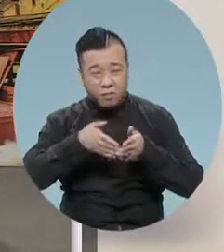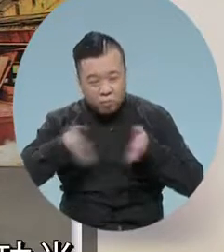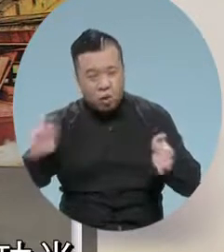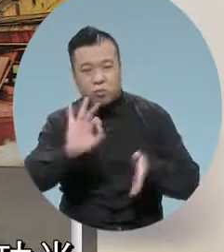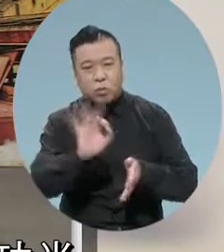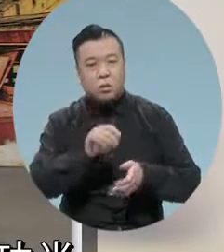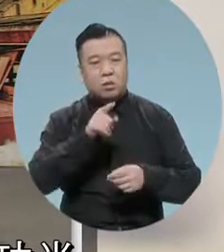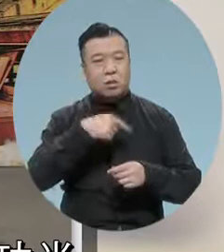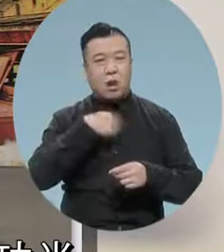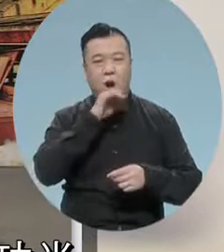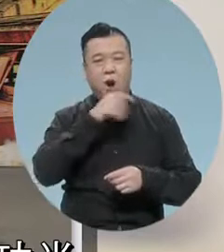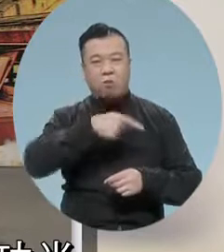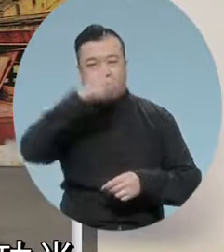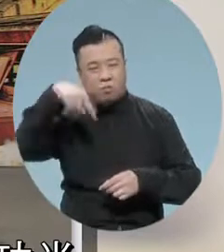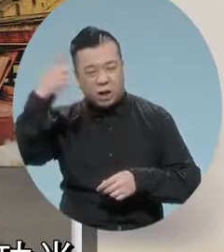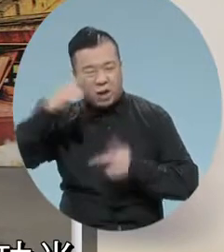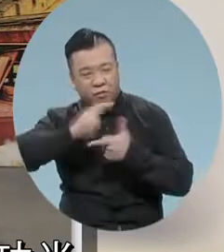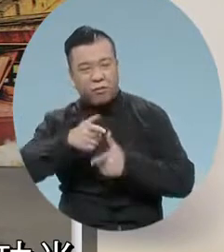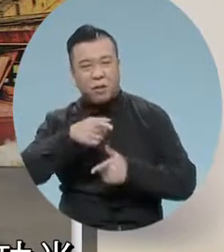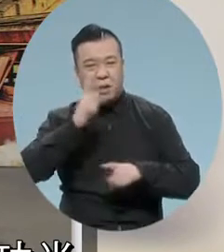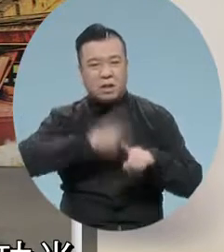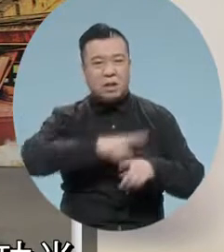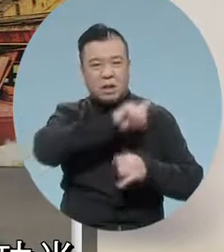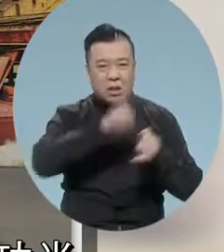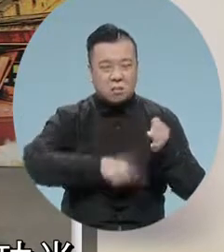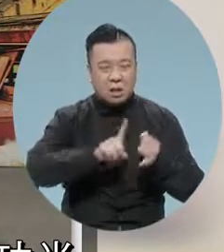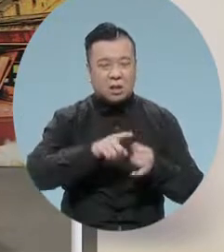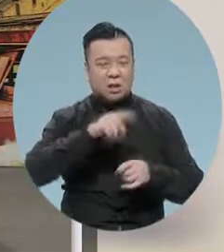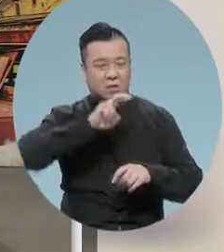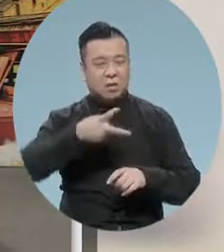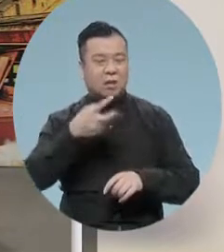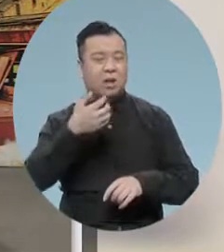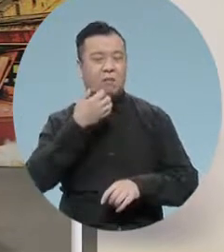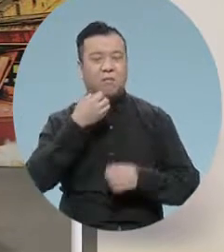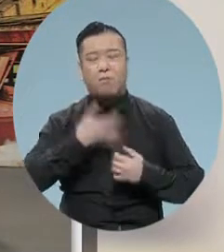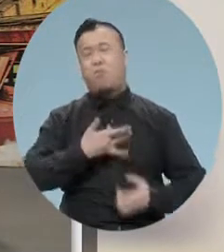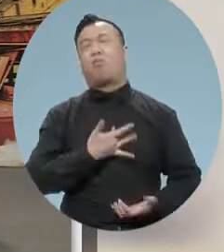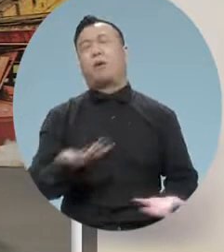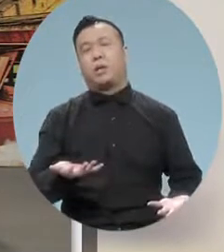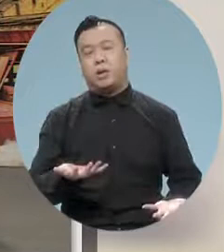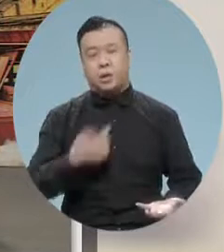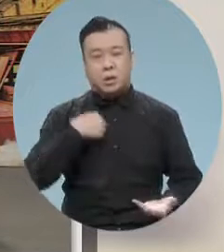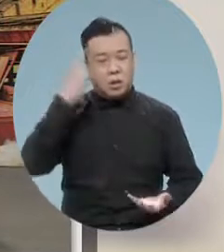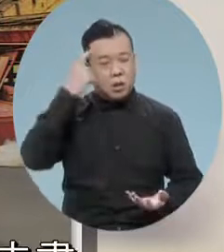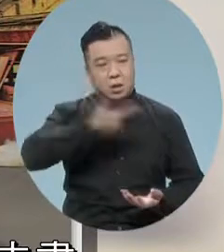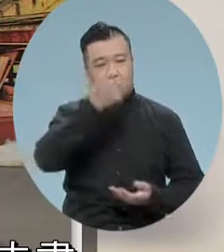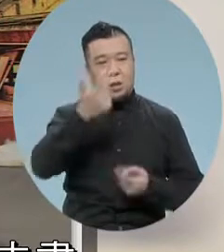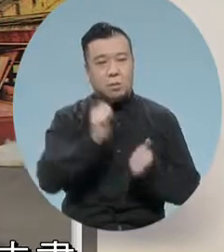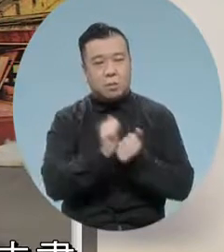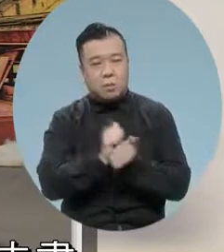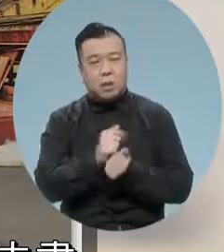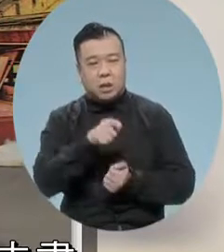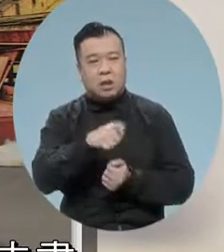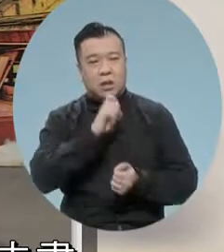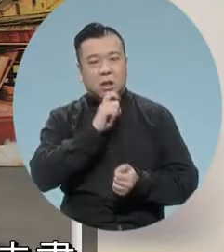到嘅話咧，我覺得我哋講咩其他政策咧都可能係事倍功半。咁我知道在座咧就好多朋友咧都仲係